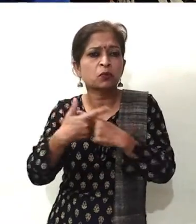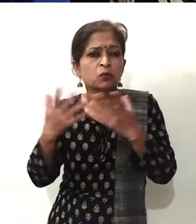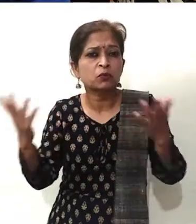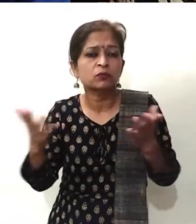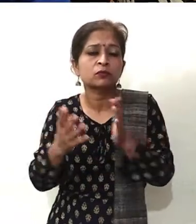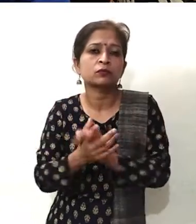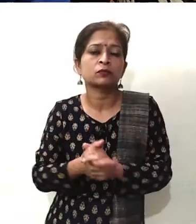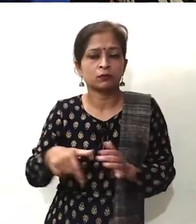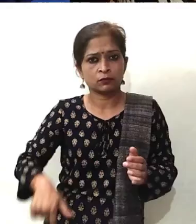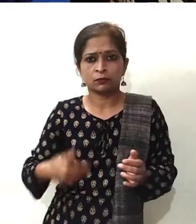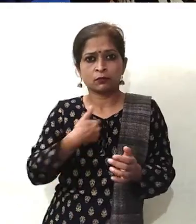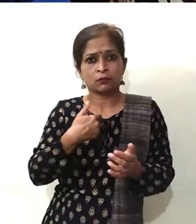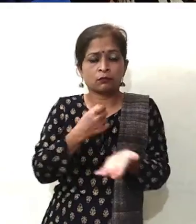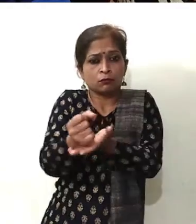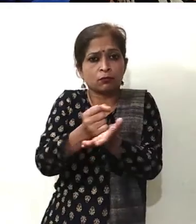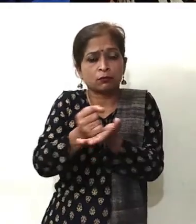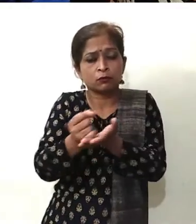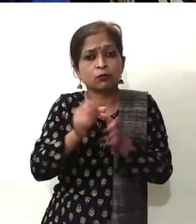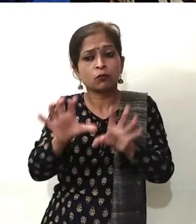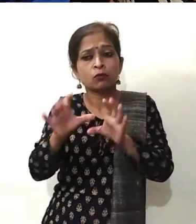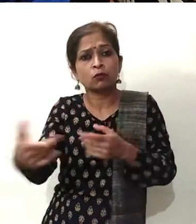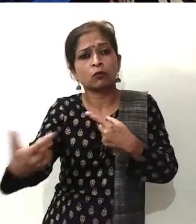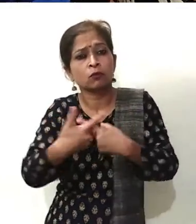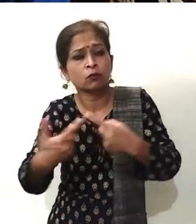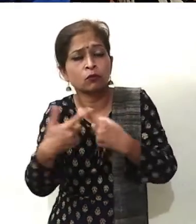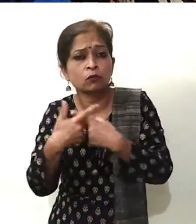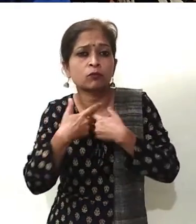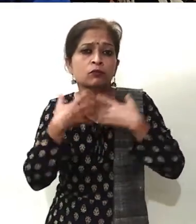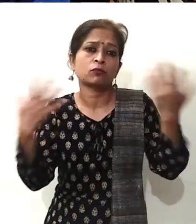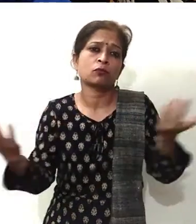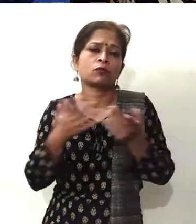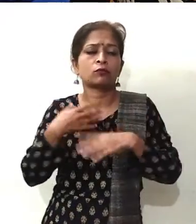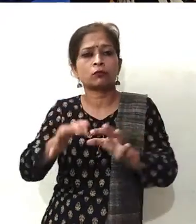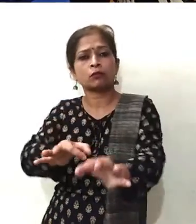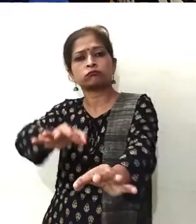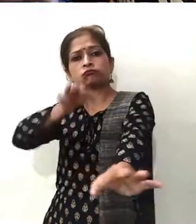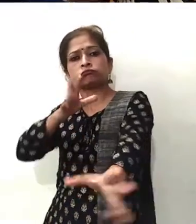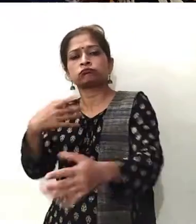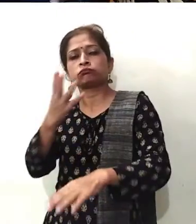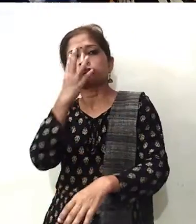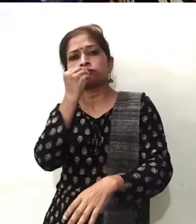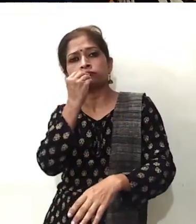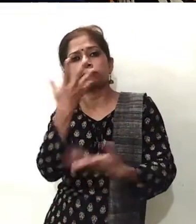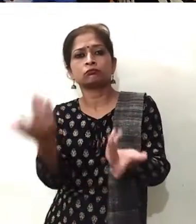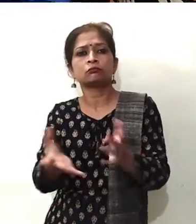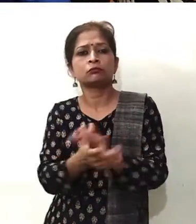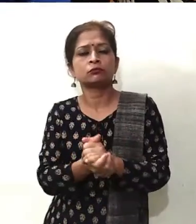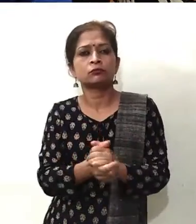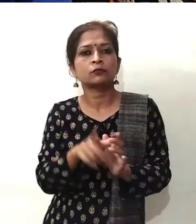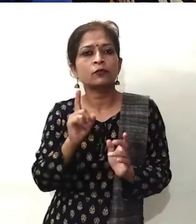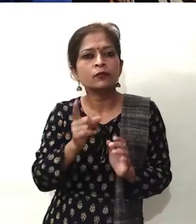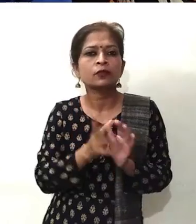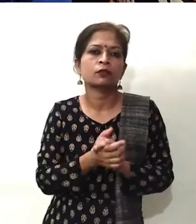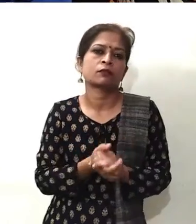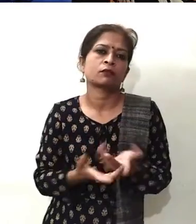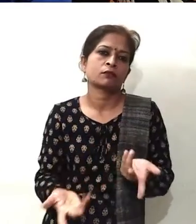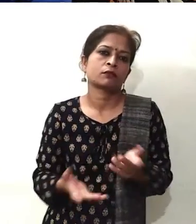अपनी अभ्यास कर रहा था ये शोर कर रहा था और परेशान कर रहा था, इसलिए मैंने इसे सिर्फ चुप कराया, ये बाण तो यूं निकल